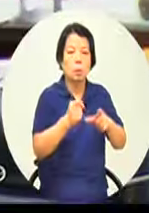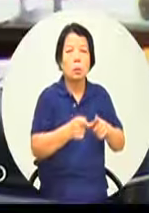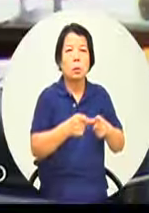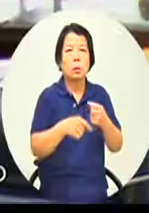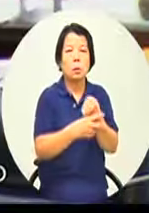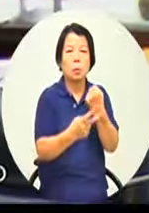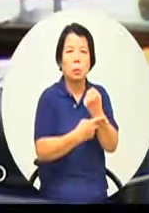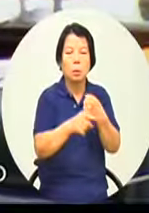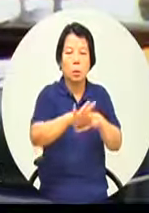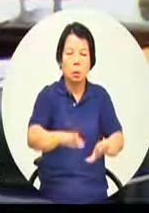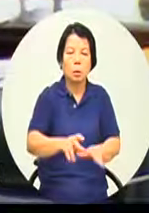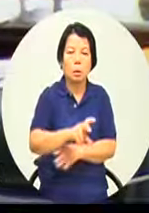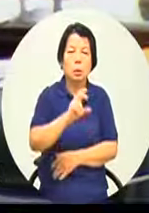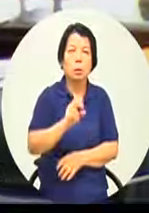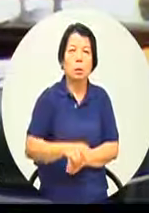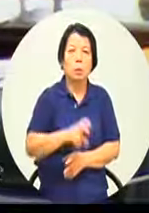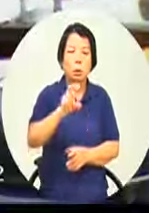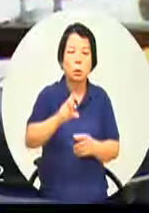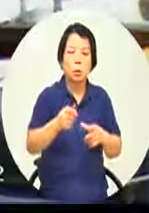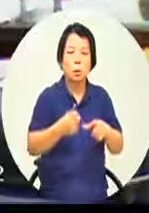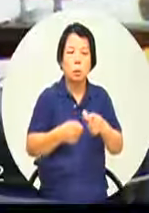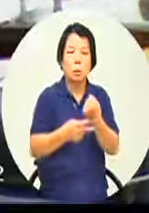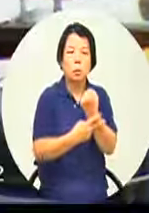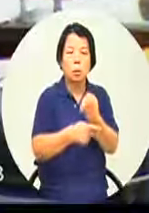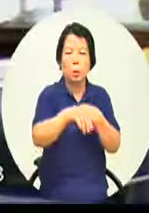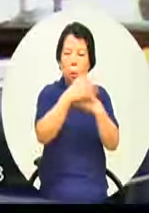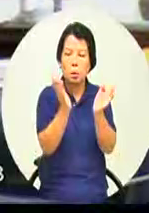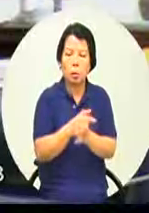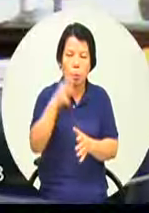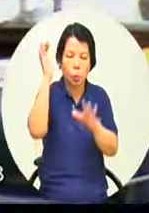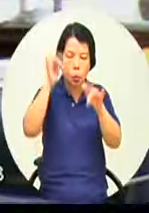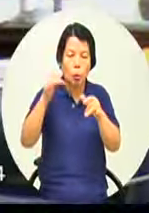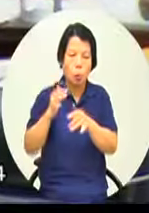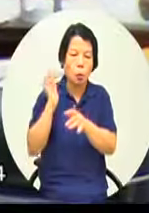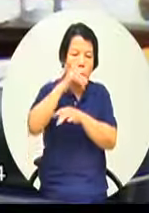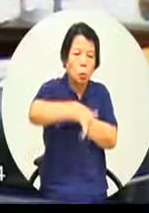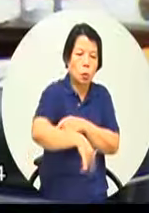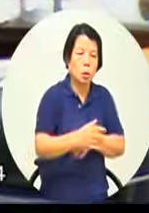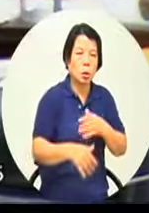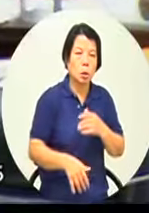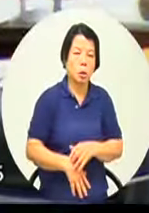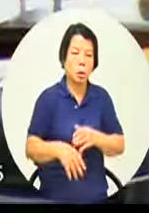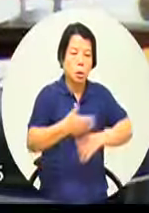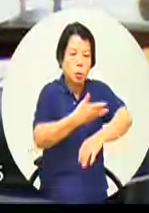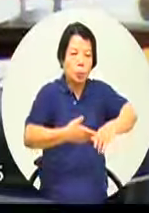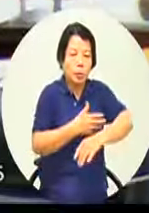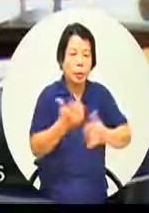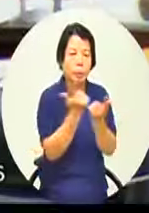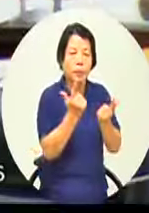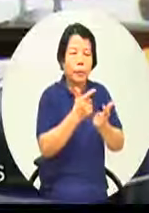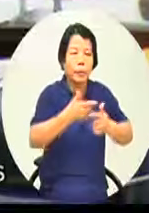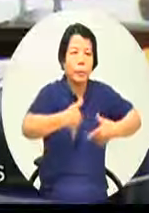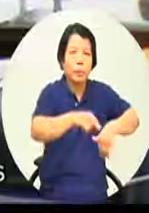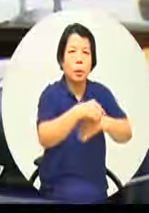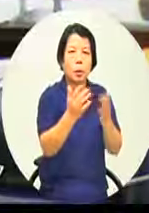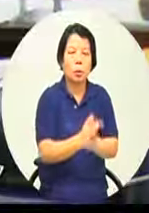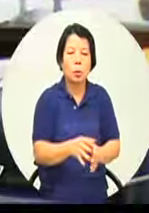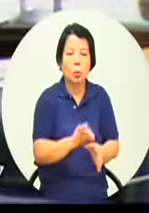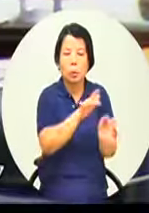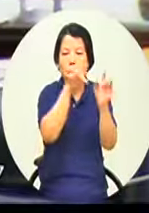即马差七公分啊，最贵的拢下回这边，比把皮北街所有的组合这边来，他唔下过恁最高啊那